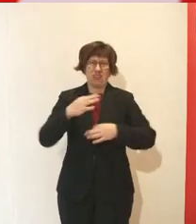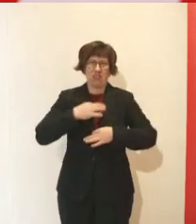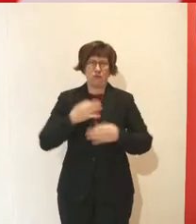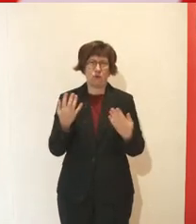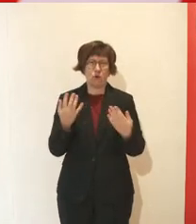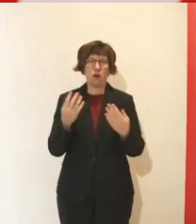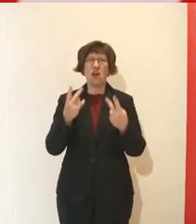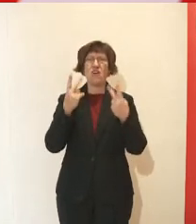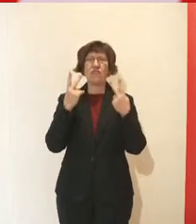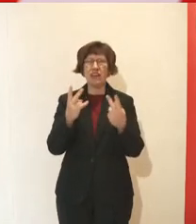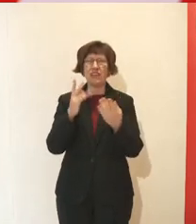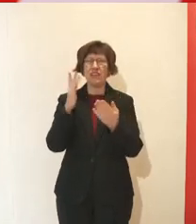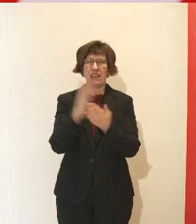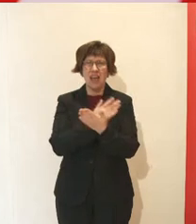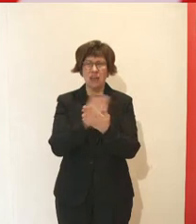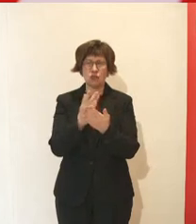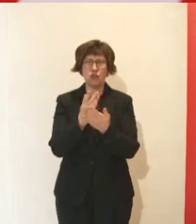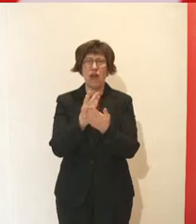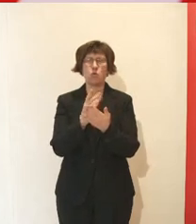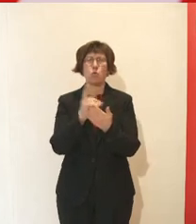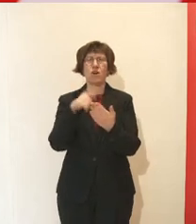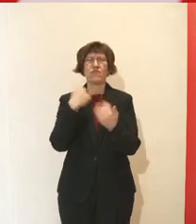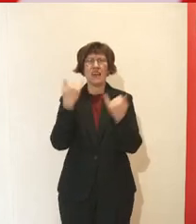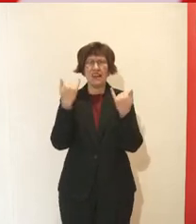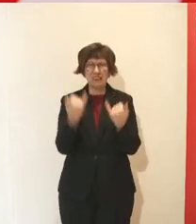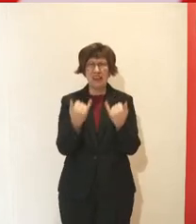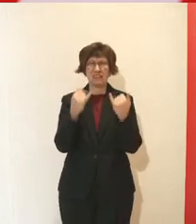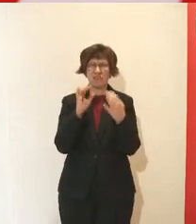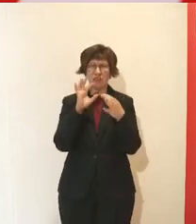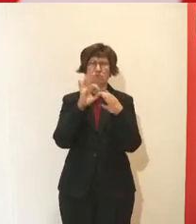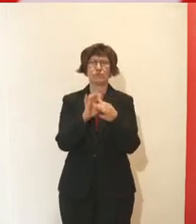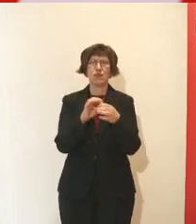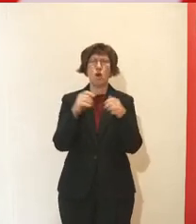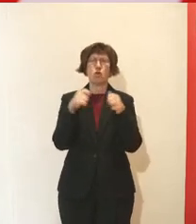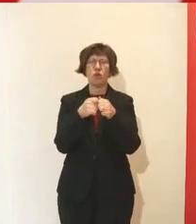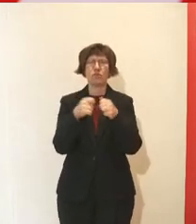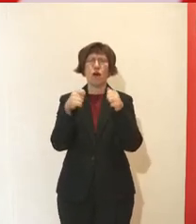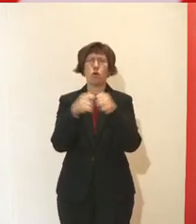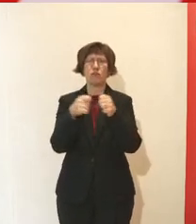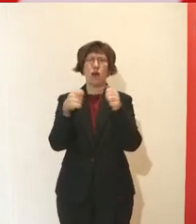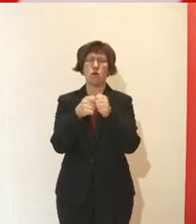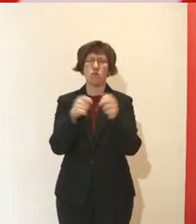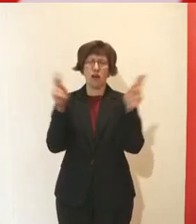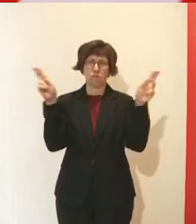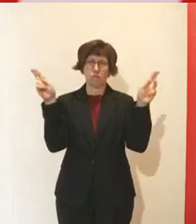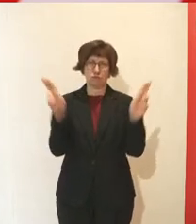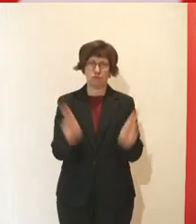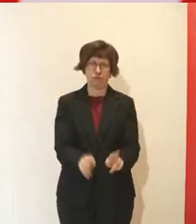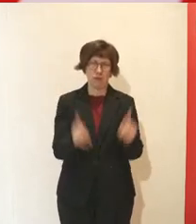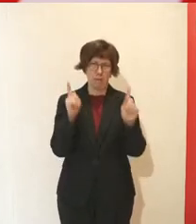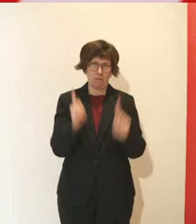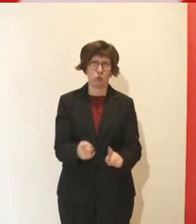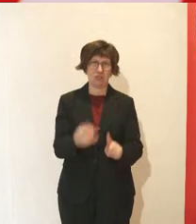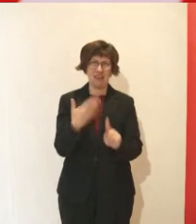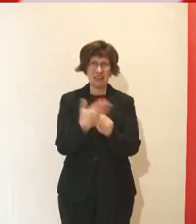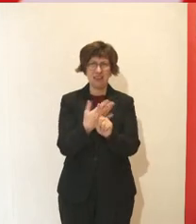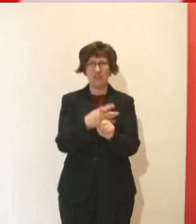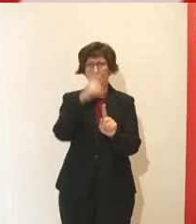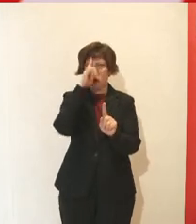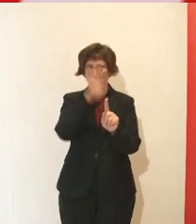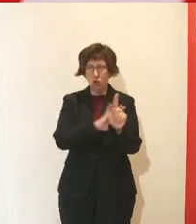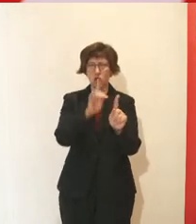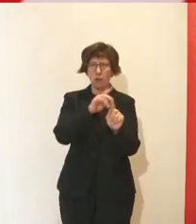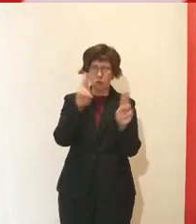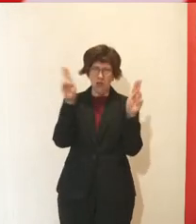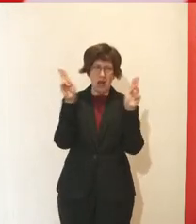unsere wichtigste entscheidung ist dass wir jetzt dazu beitragen dass die kontakte sich reduzieren und deshalb muss deutschland wieder viele